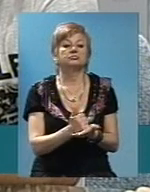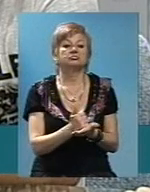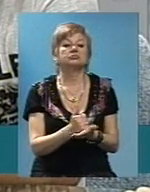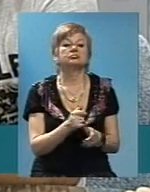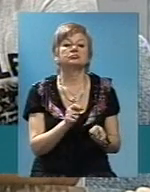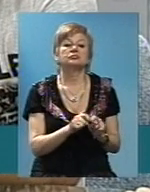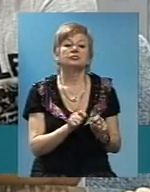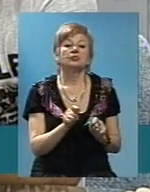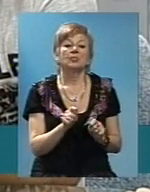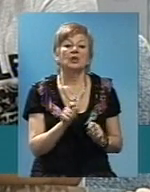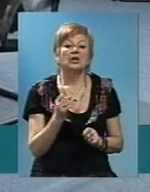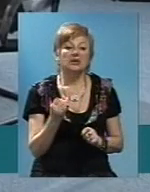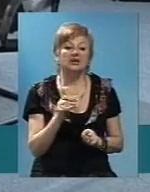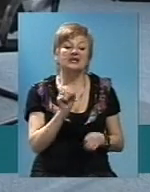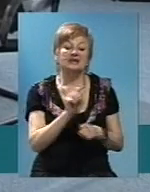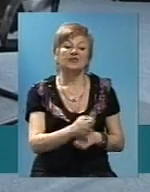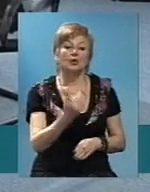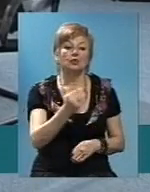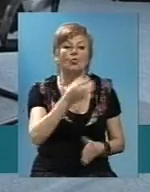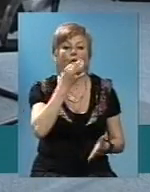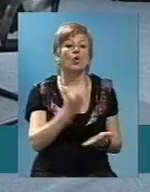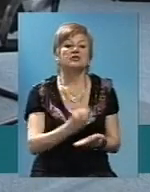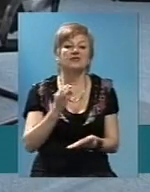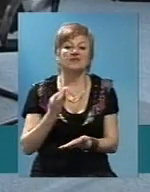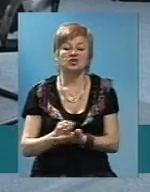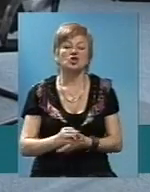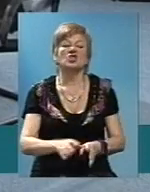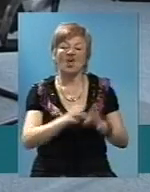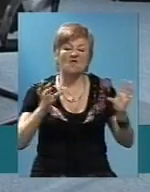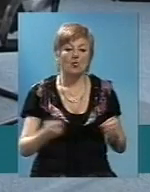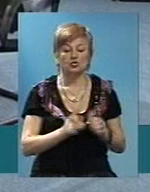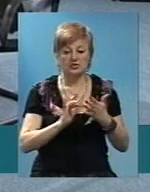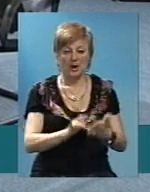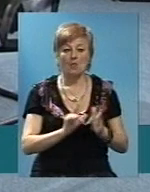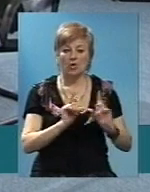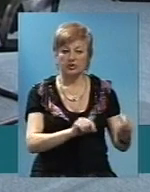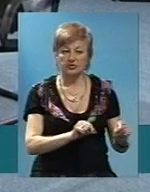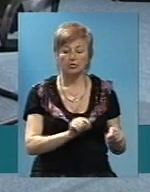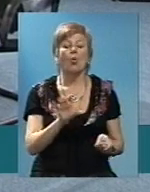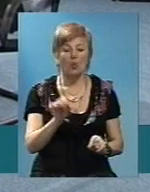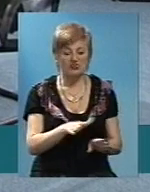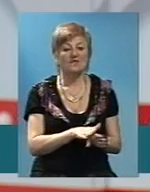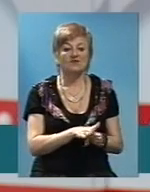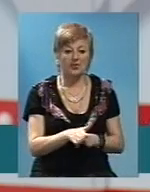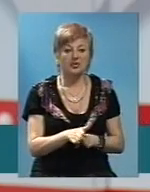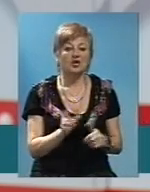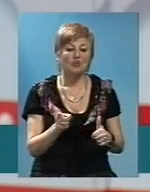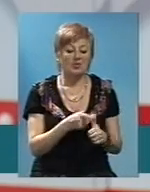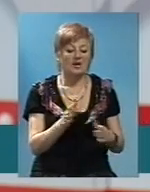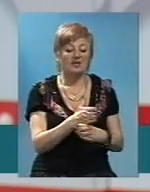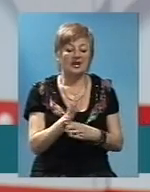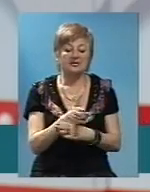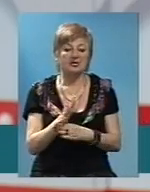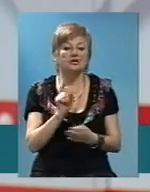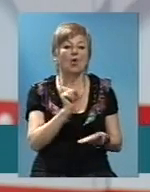поїздки. Тобто його завдання було відповідати за поїздку в цілому, і він класно це впорався. По-перше, що розподілив обов'язки,